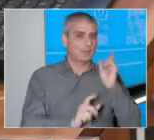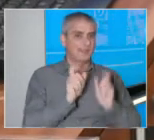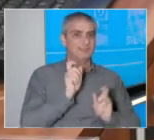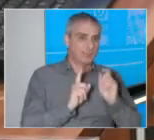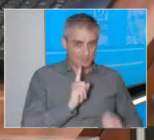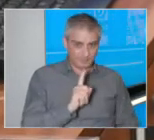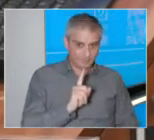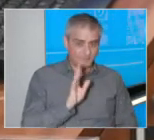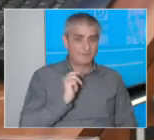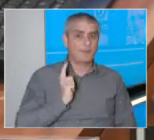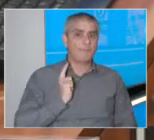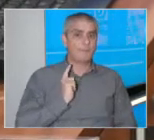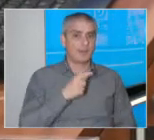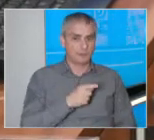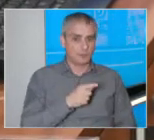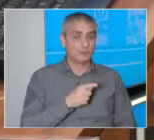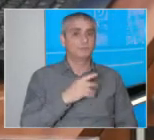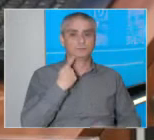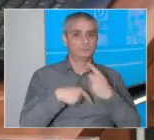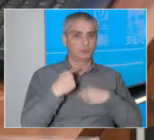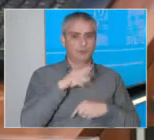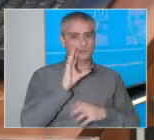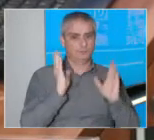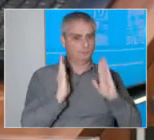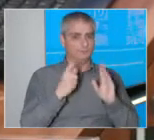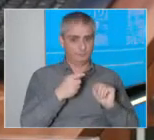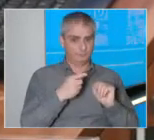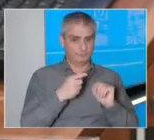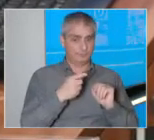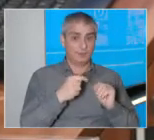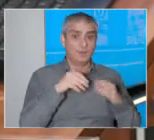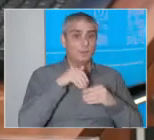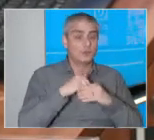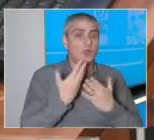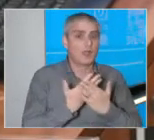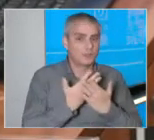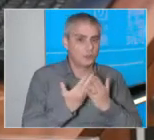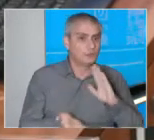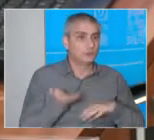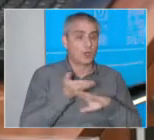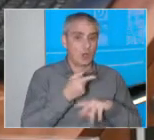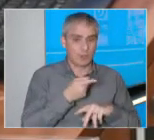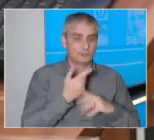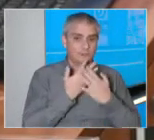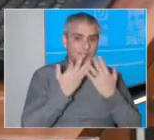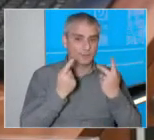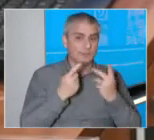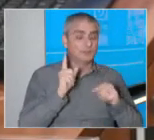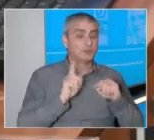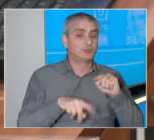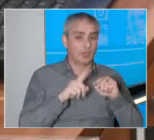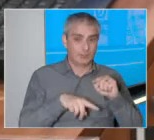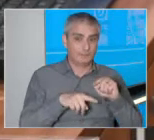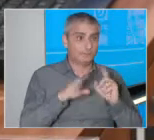האזרחים ובפרטיותם בשנים המדוברות. מתוך העדויות העולות, מסתמן שהכשלים,